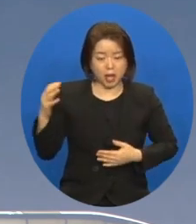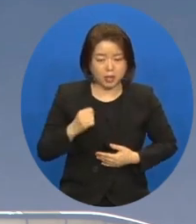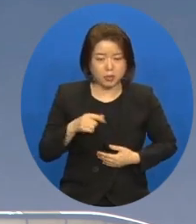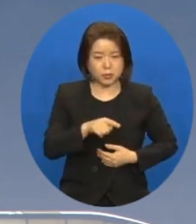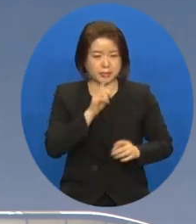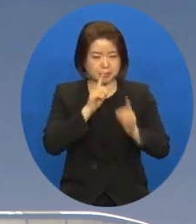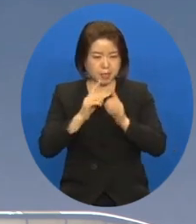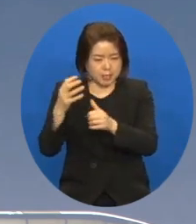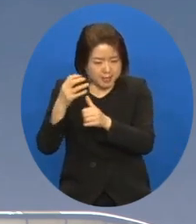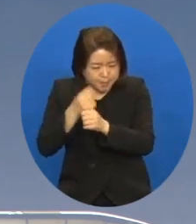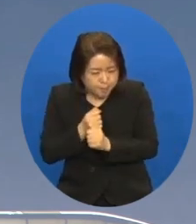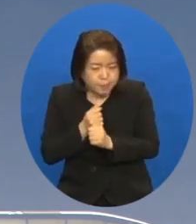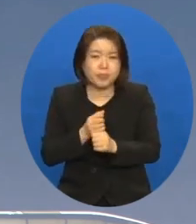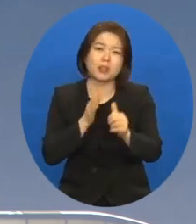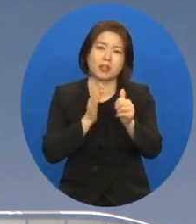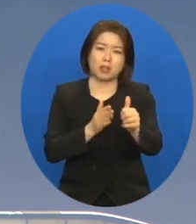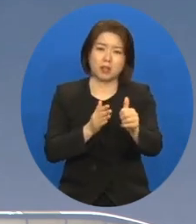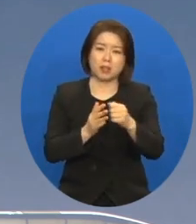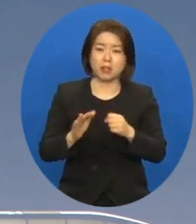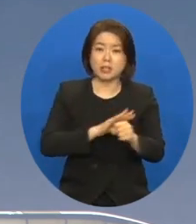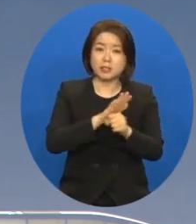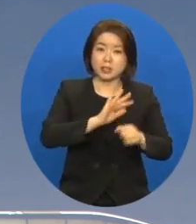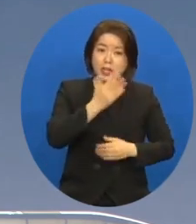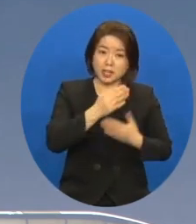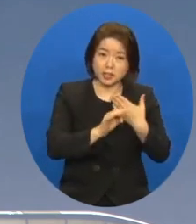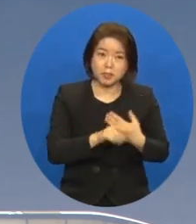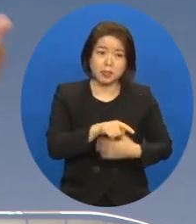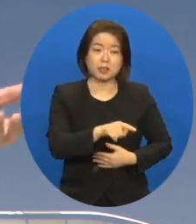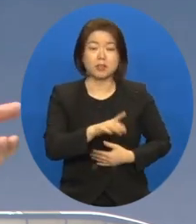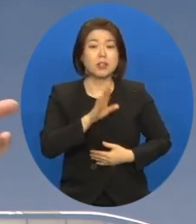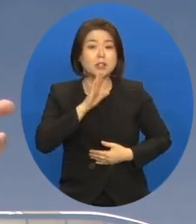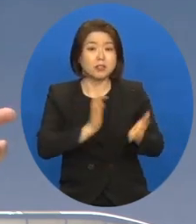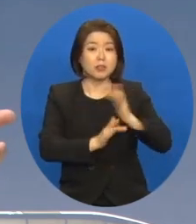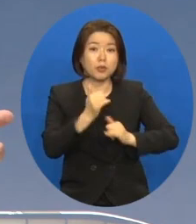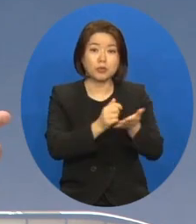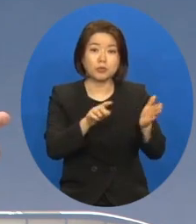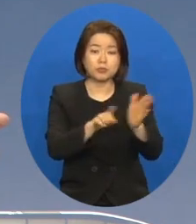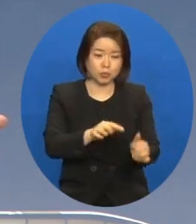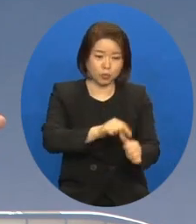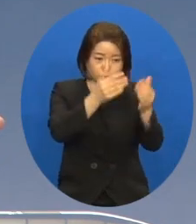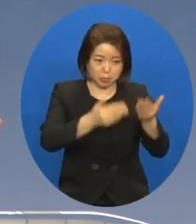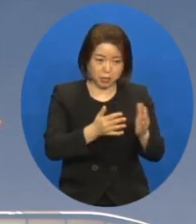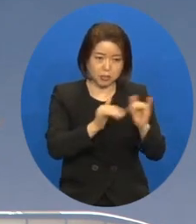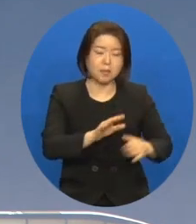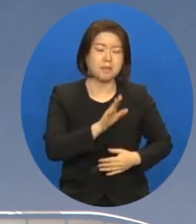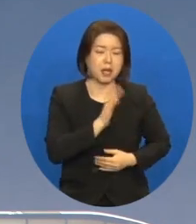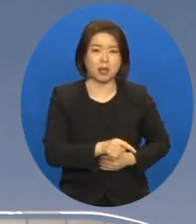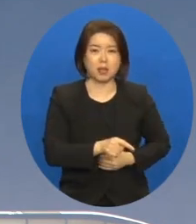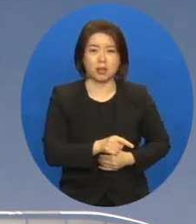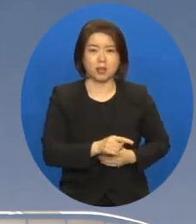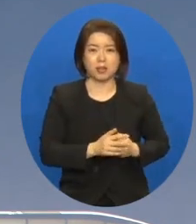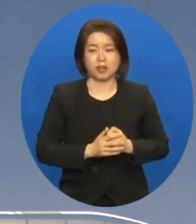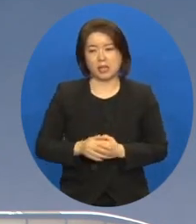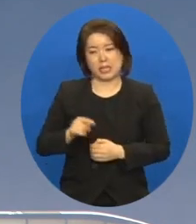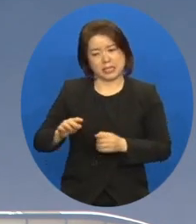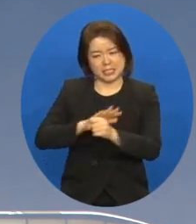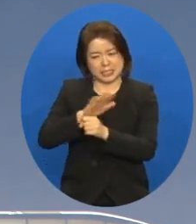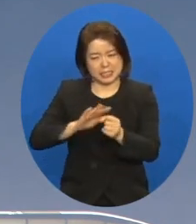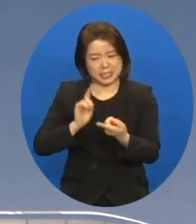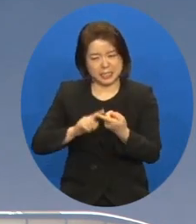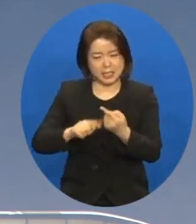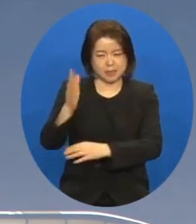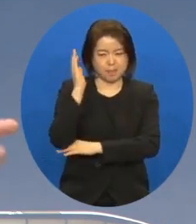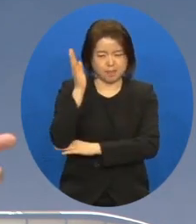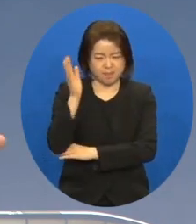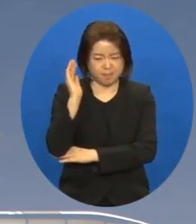돼요. 사랑하게 되면 그는 진짜 예수 믿고 구원 받은 사람. 이렇게 사랑에 대한 설교를